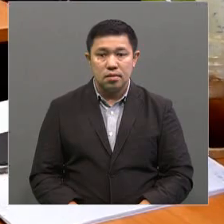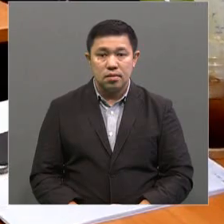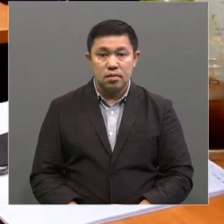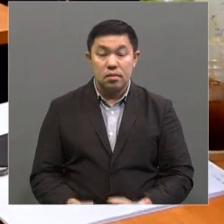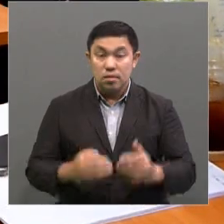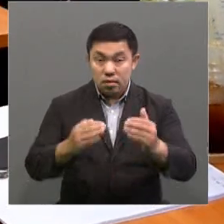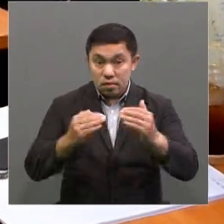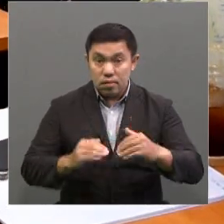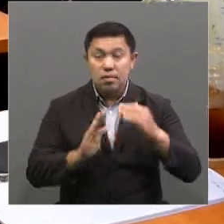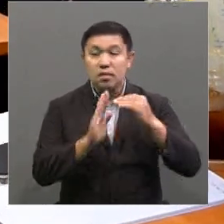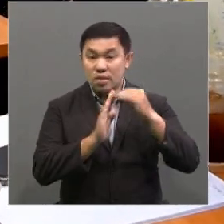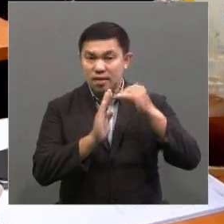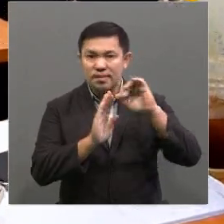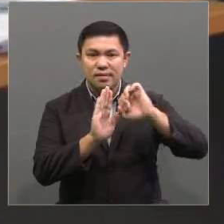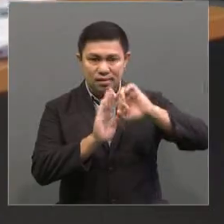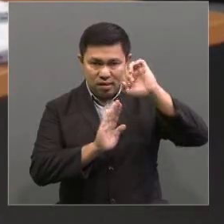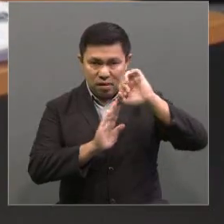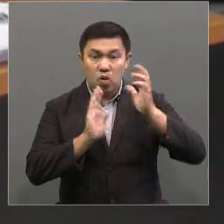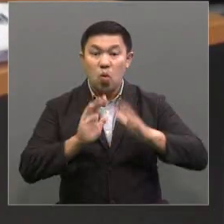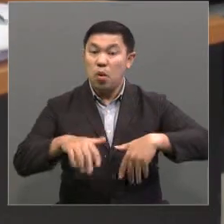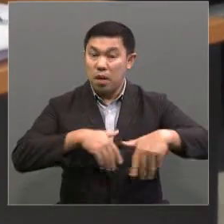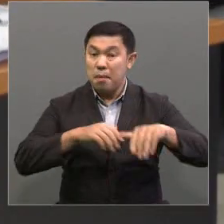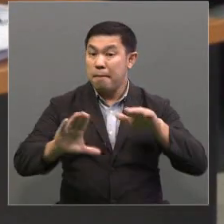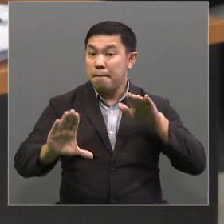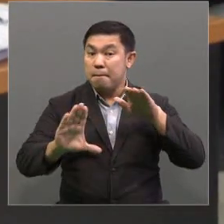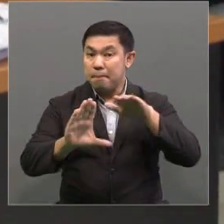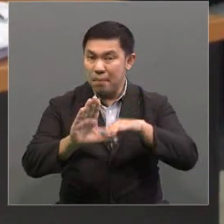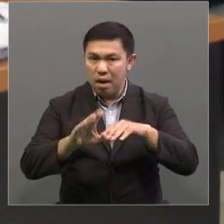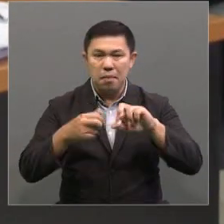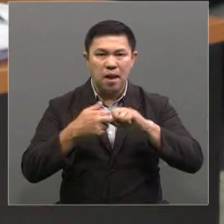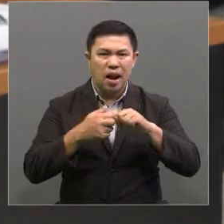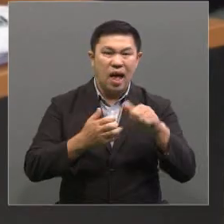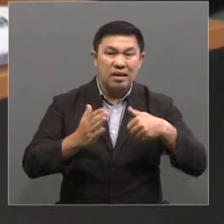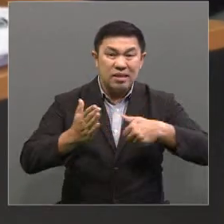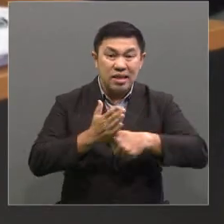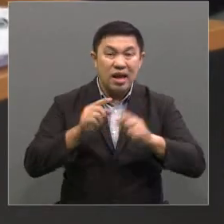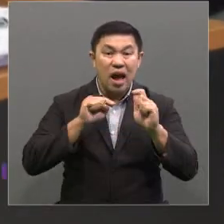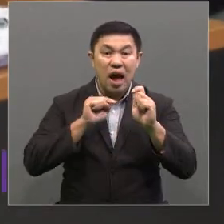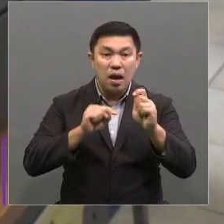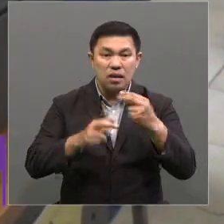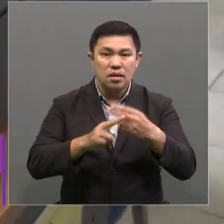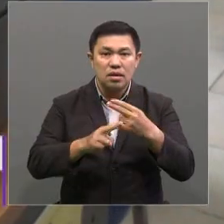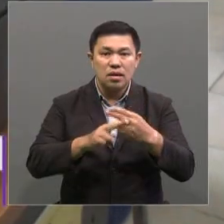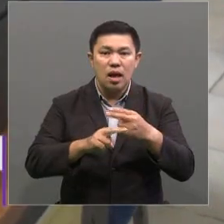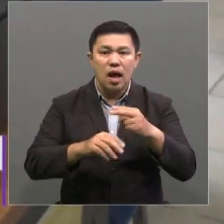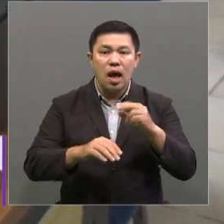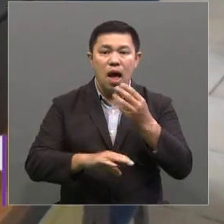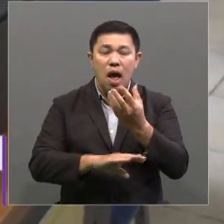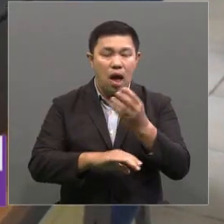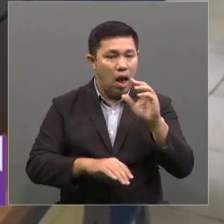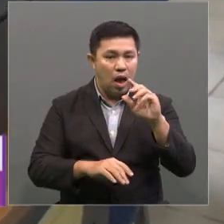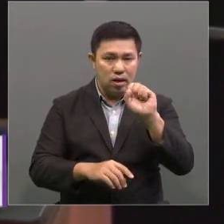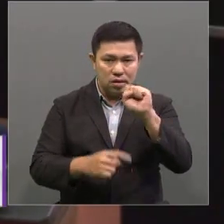ที่จังหวัดเชียงใหม่ ส่วนที่จังหวัดเชียงใหม่นะครับก็มีประชาชนมาลงทะเบียนแก้หนี้นอกระบบที่ว่าการอำเภอสันกำแพงกันแต่เช้านะ